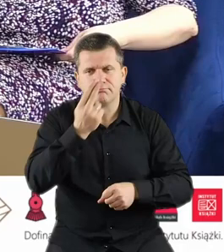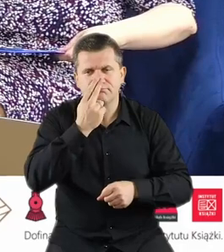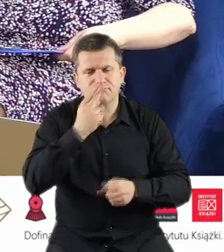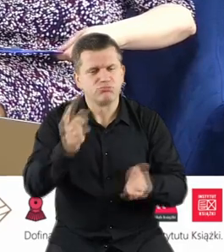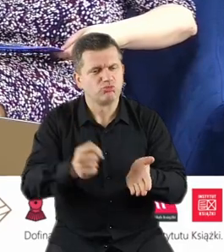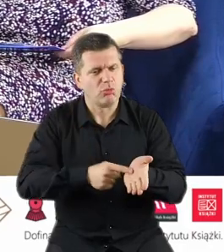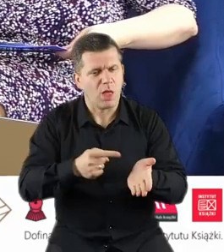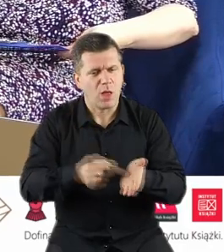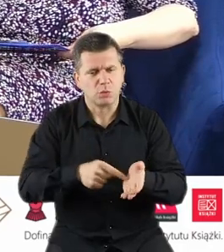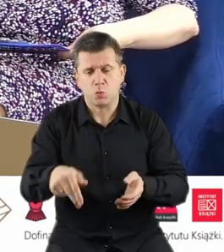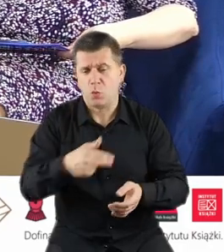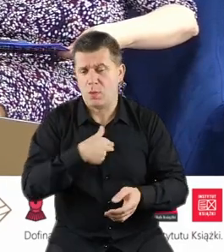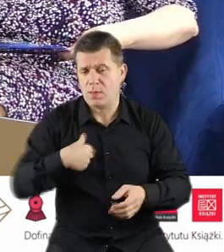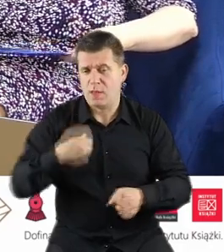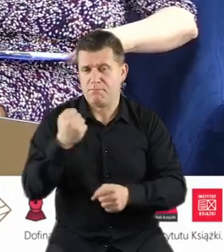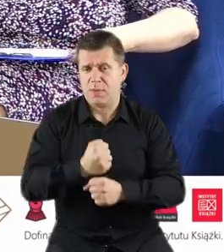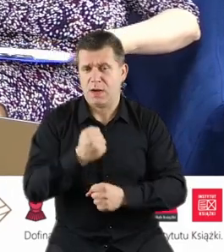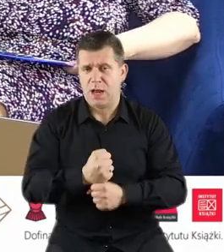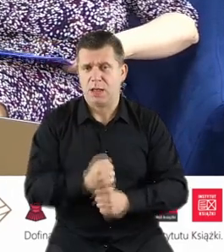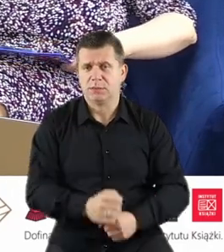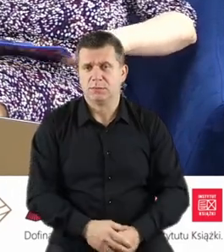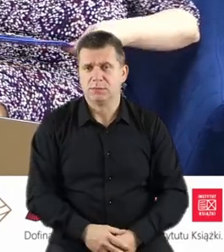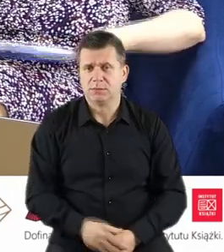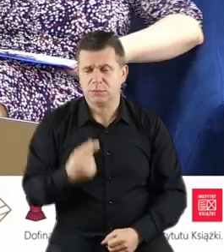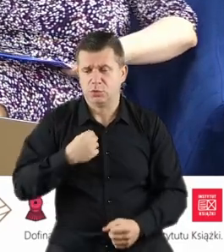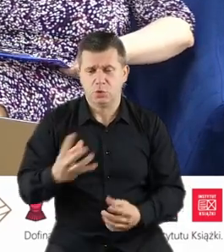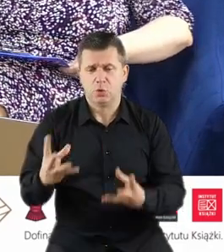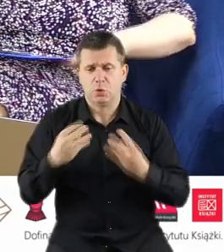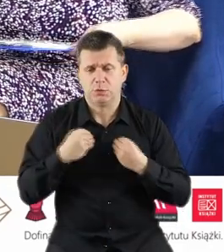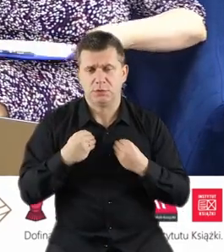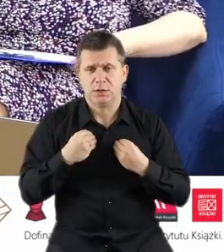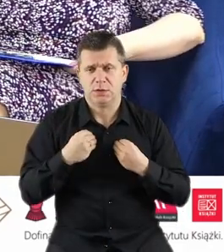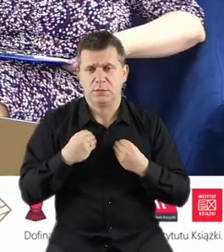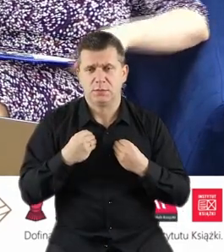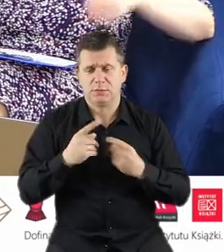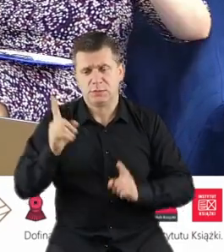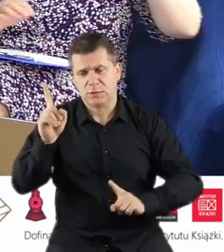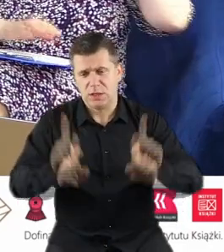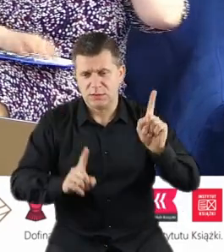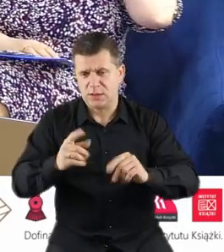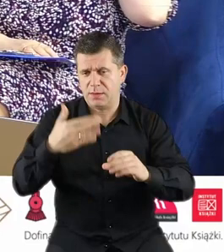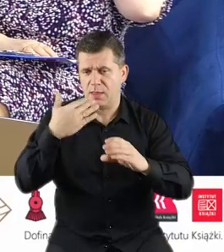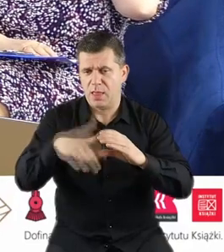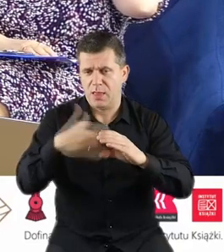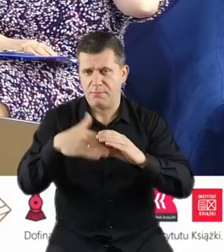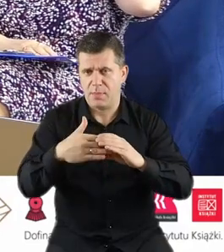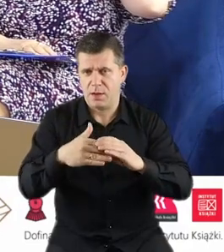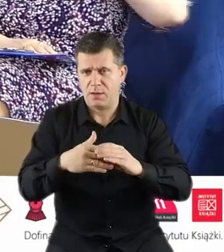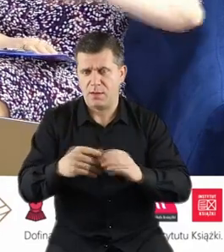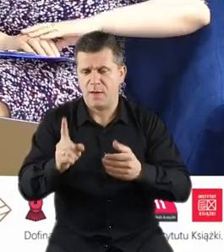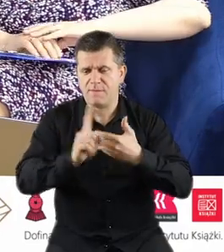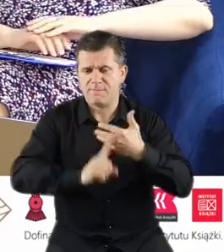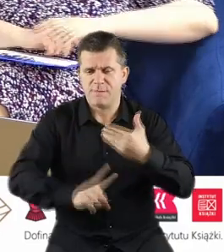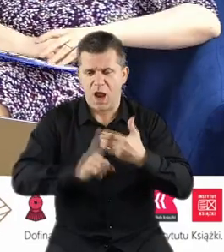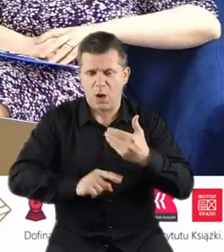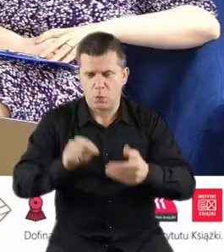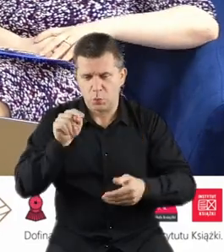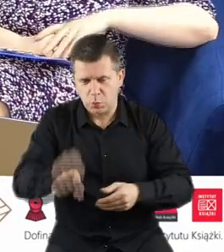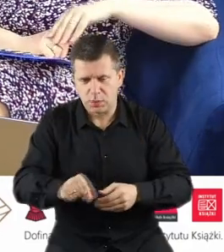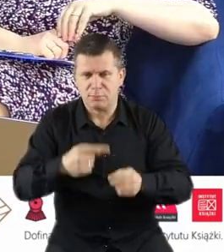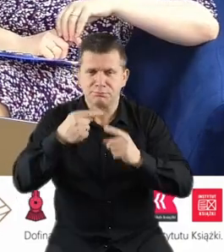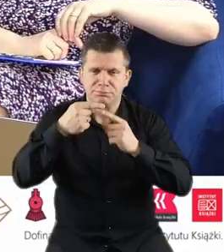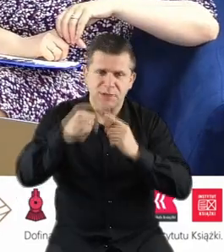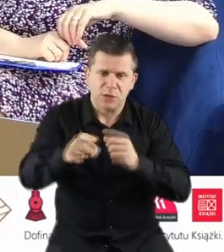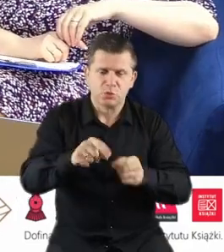U nas w pracy dostajemy od czasu do czasu e-mail, oczywiście z fakturą do kliknięcia, z przesyłką